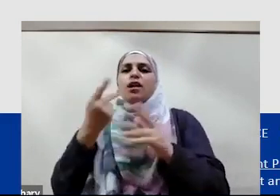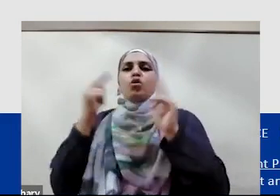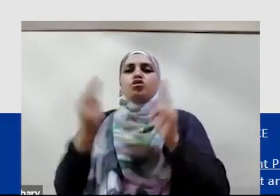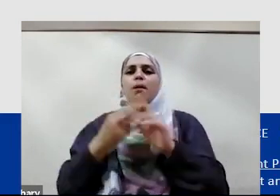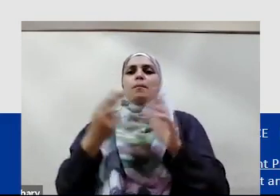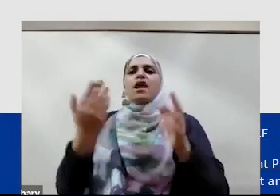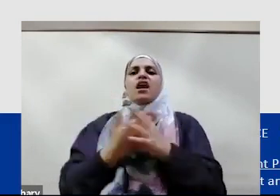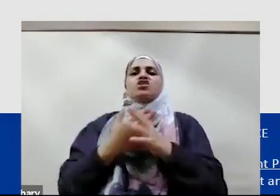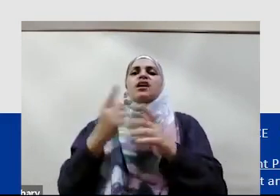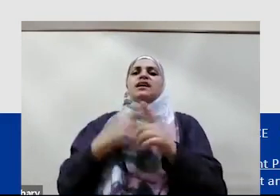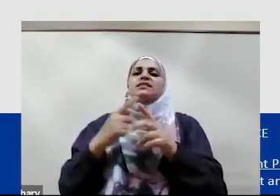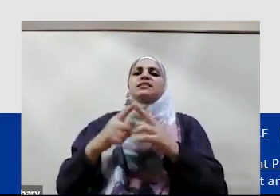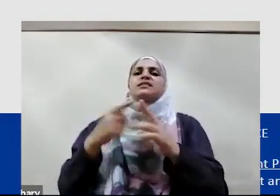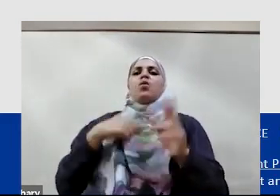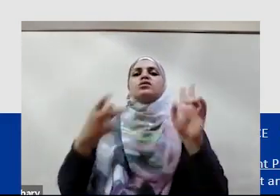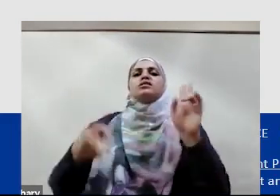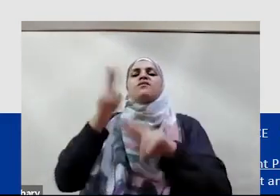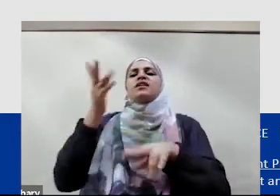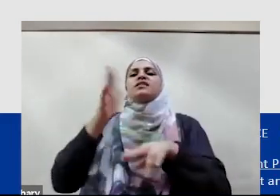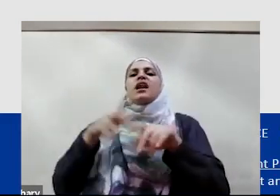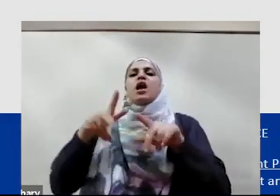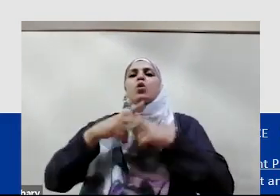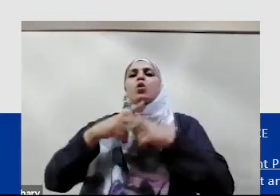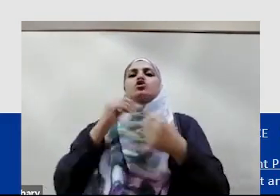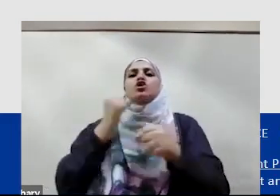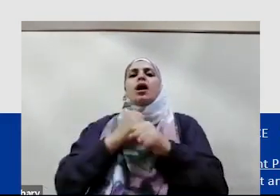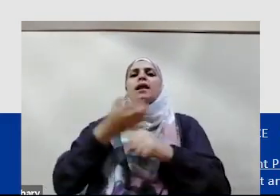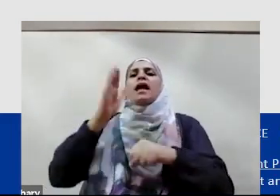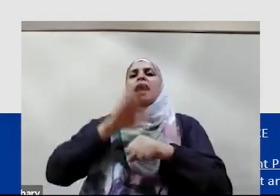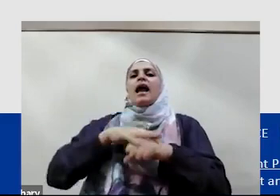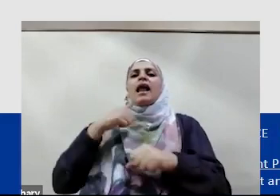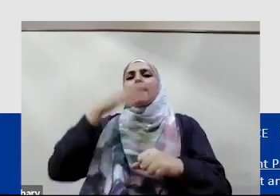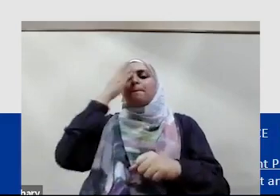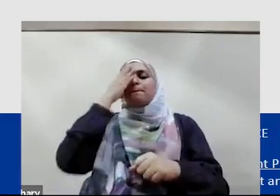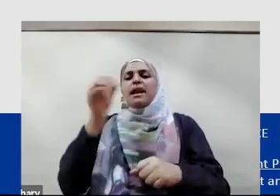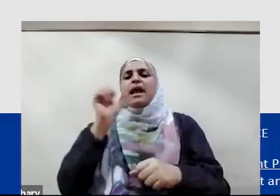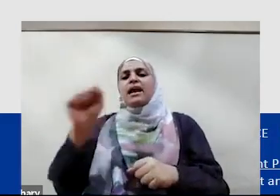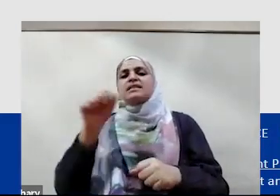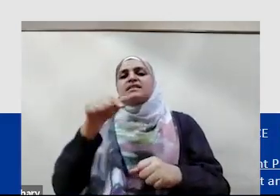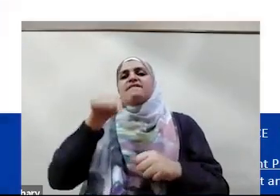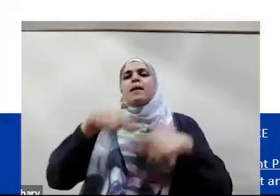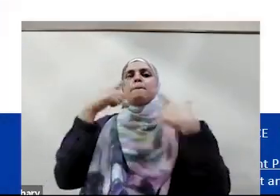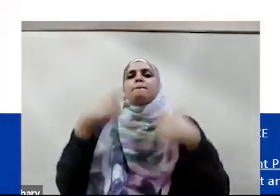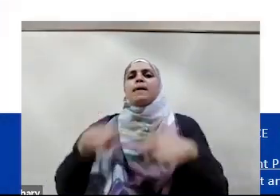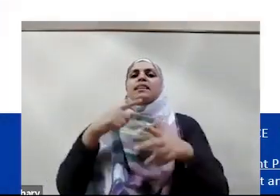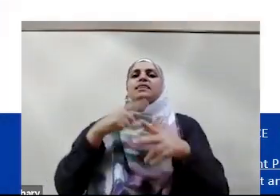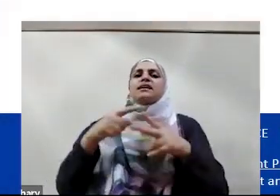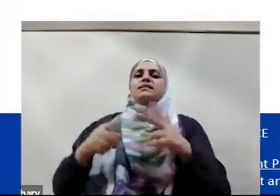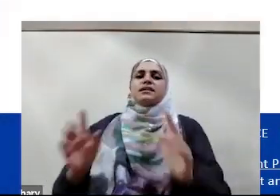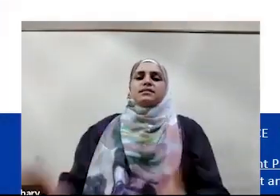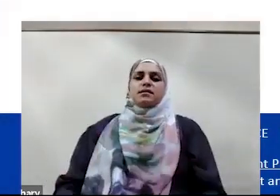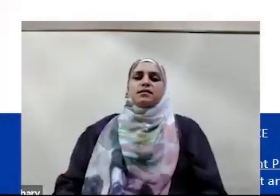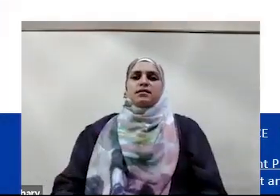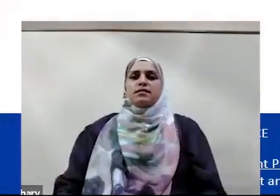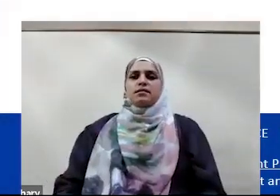سافرت على ورشة عمل تبع المنحة الفلانية في البلد الفلانية، وأقدر إن أنا أضيف